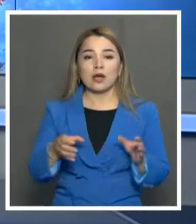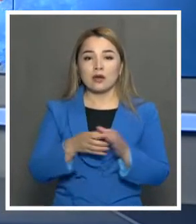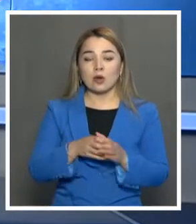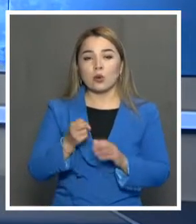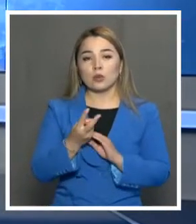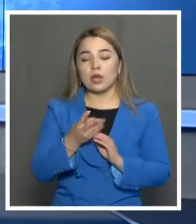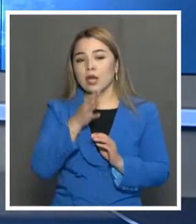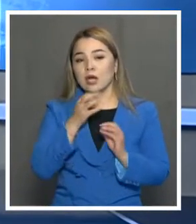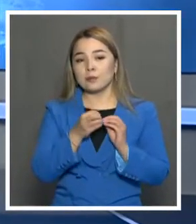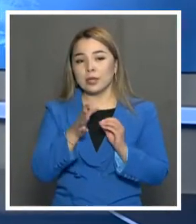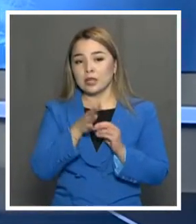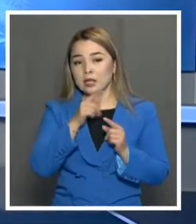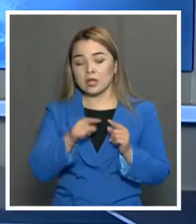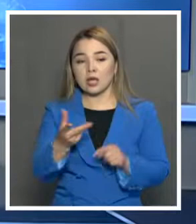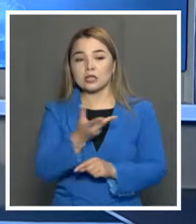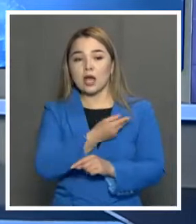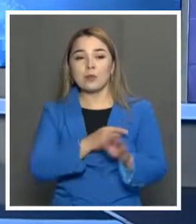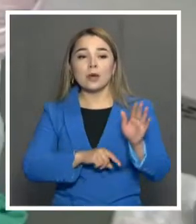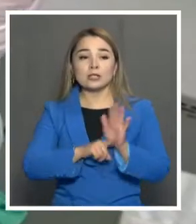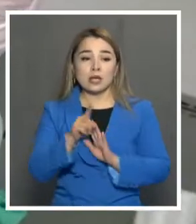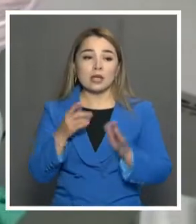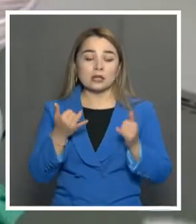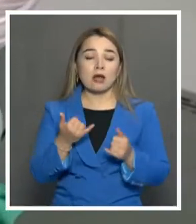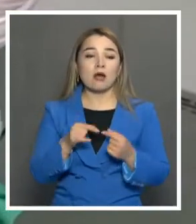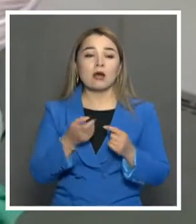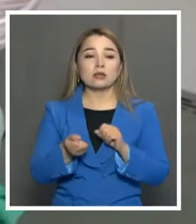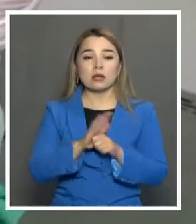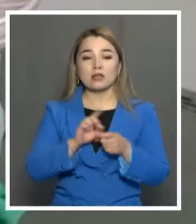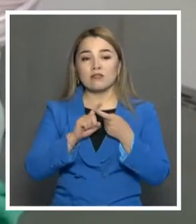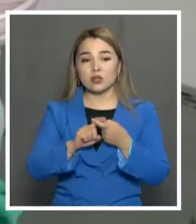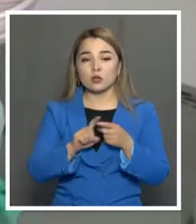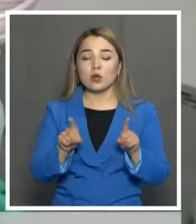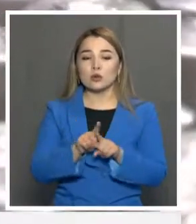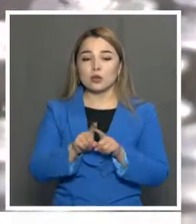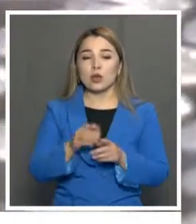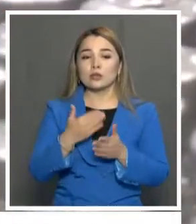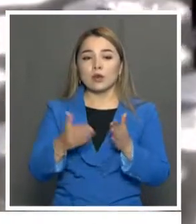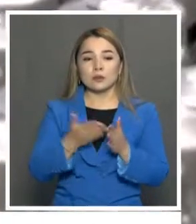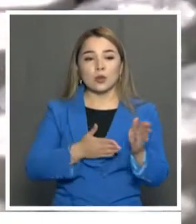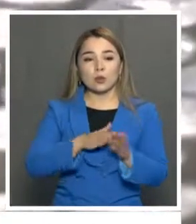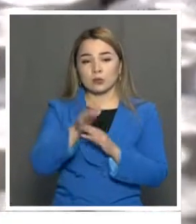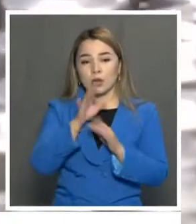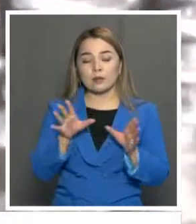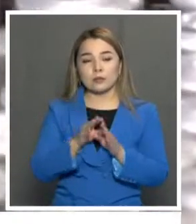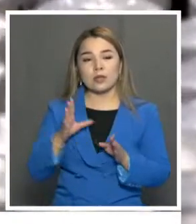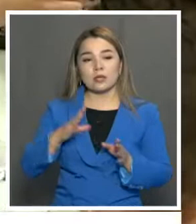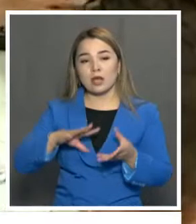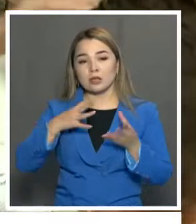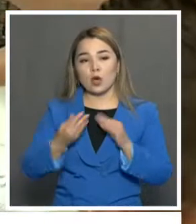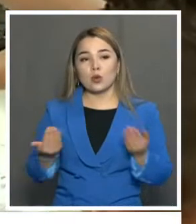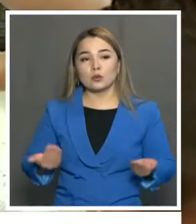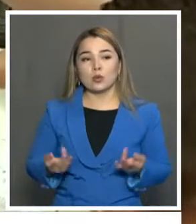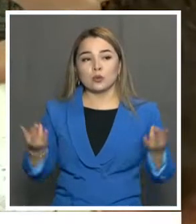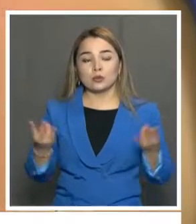15-тің арасындағы жасөспірімдерге егіле бастады. Дегенмен коронавирусты толық жою мүмкін емес, сонымен бірге өмір сүруге дағдылануымыз керек. Мұны